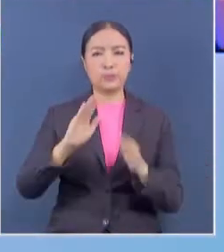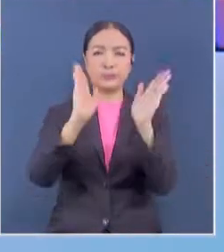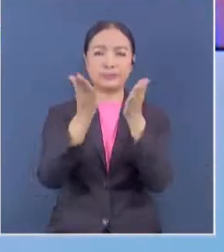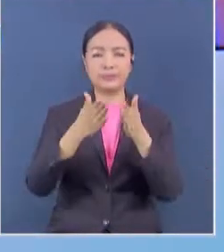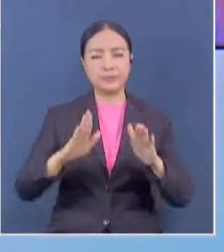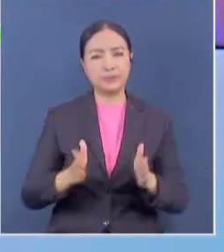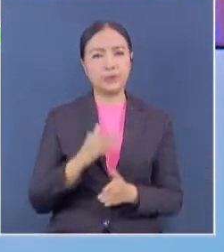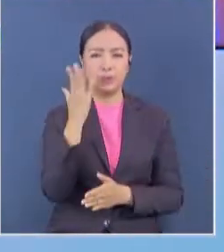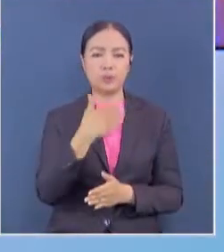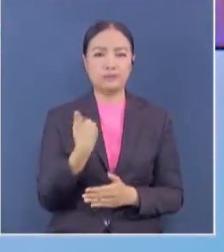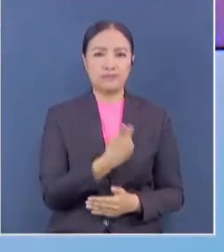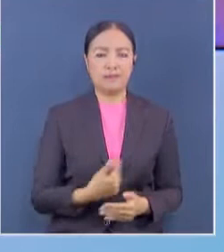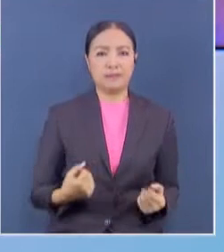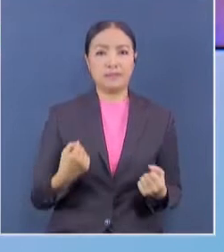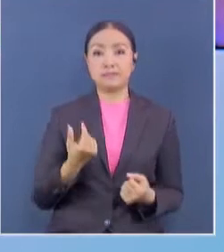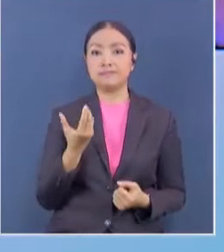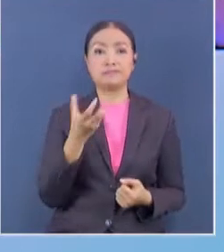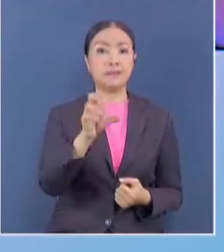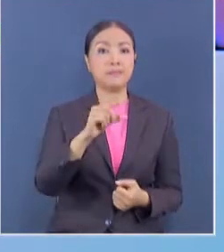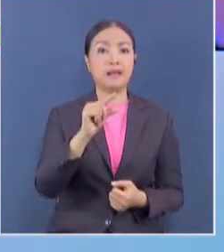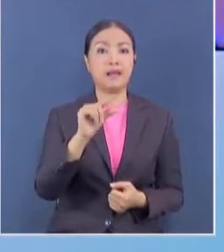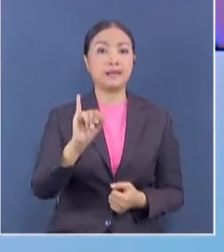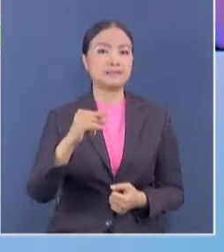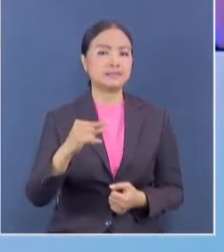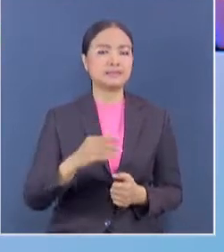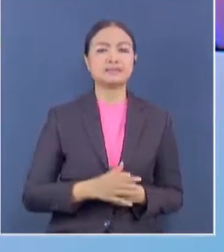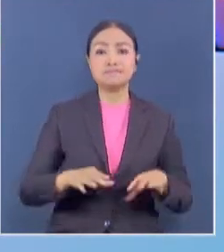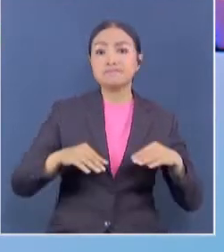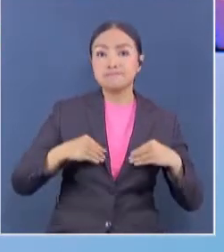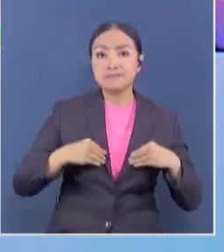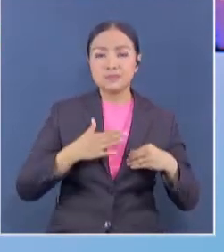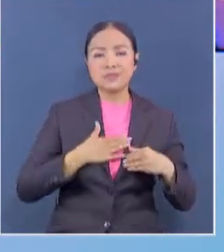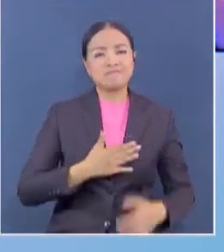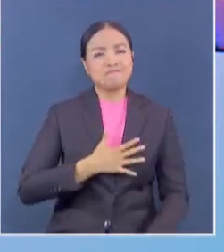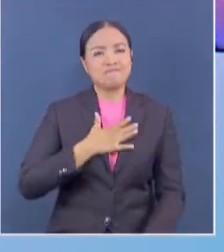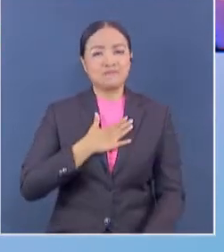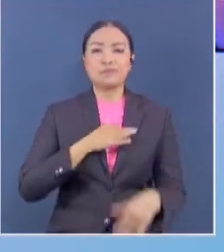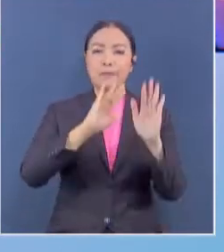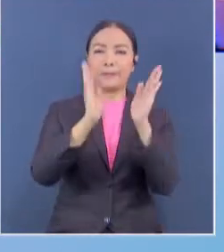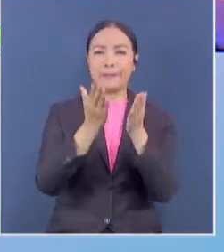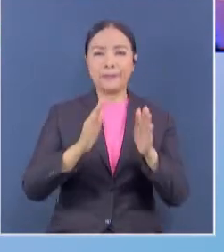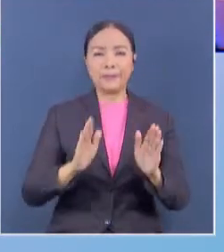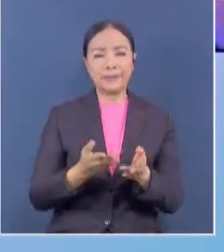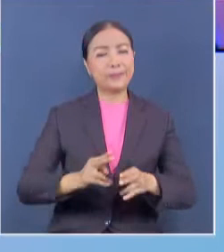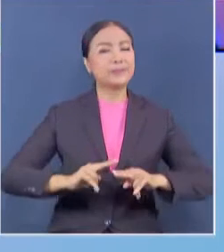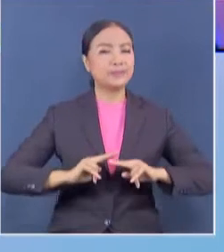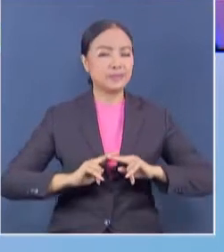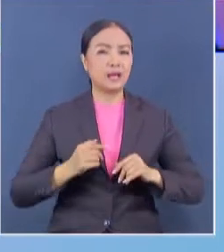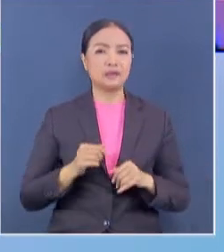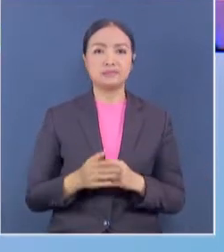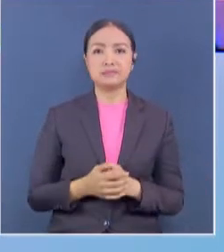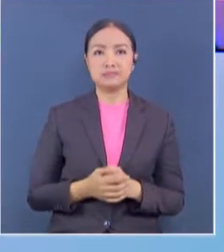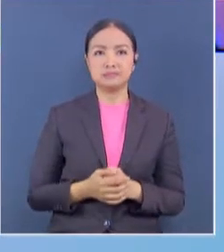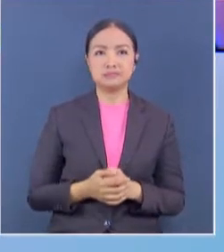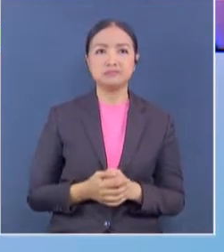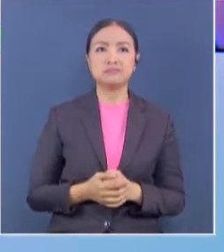ซส์ซ่อนความแข็งแรงลงไอจีส่วนตัวเธอยอมรับเขาว่าเธอภูมิใจในรูปร่างตัวเองแล้วก็เหมือนดราม่า